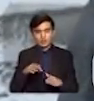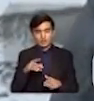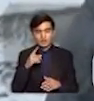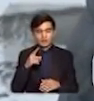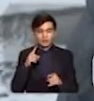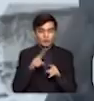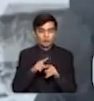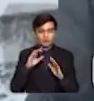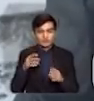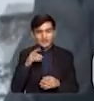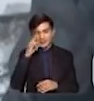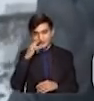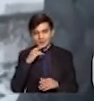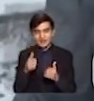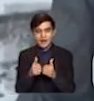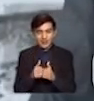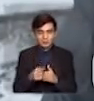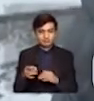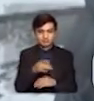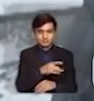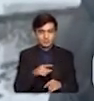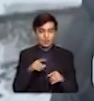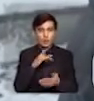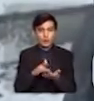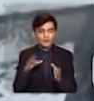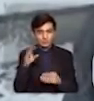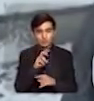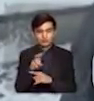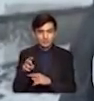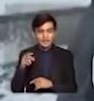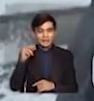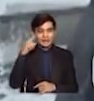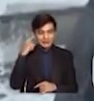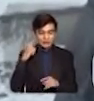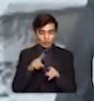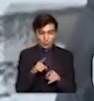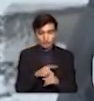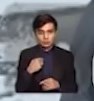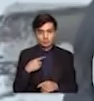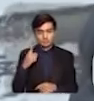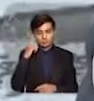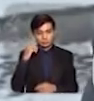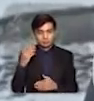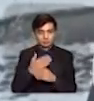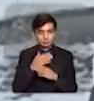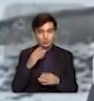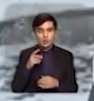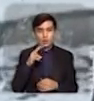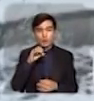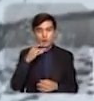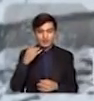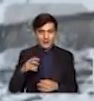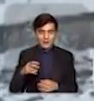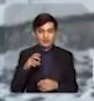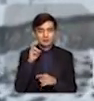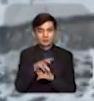болатын жердің Қазақстанның осы жақын нелерінен, қалаларынан қарадық. Қырғызстанды күнен де күтіп атырмыз үміт. Қордайды кіріп қарадыңыздар